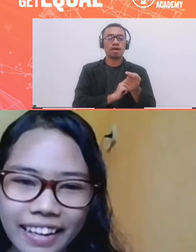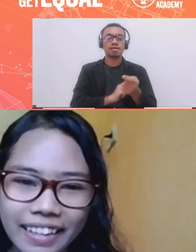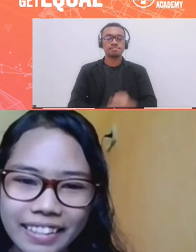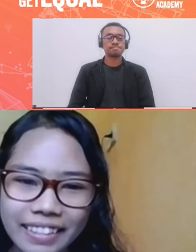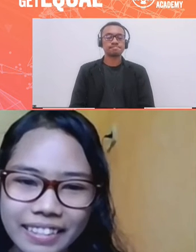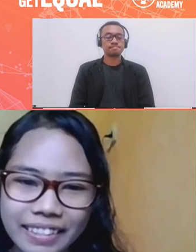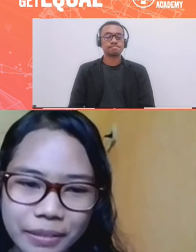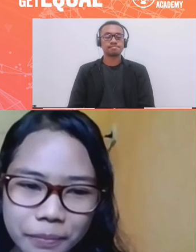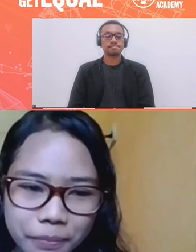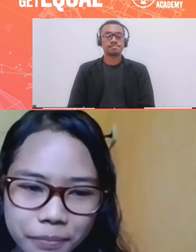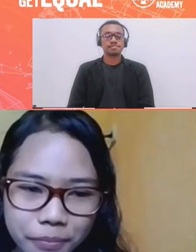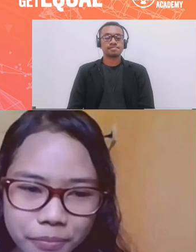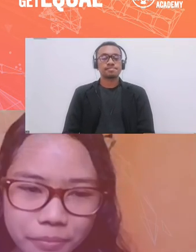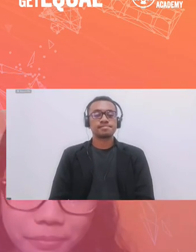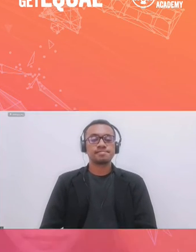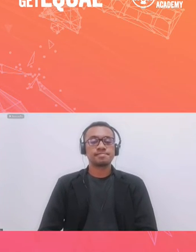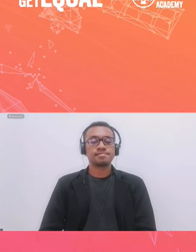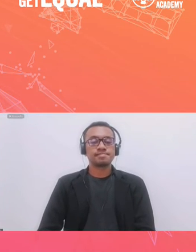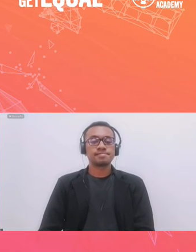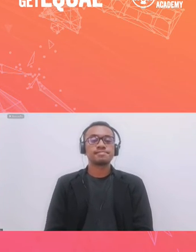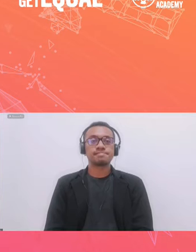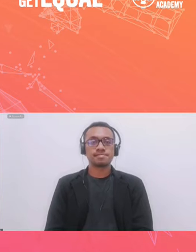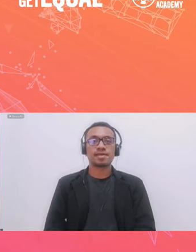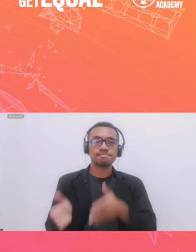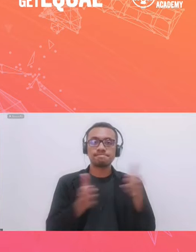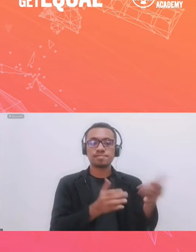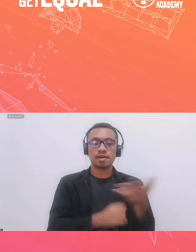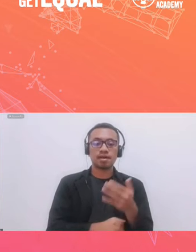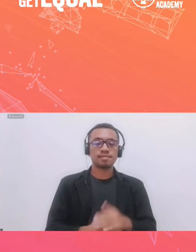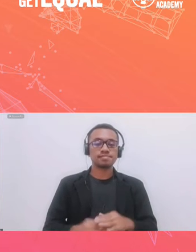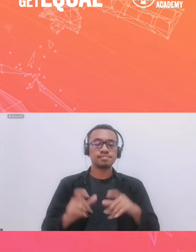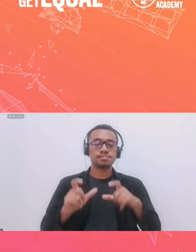berlanjut. Terima kasih Vilia. Kita berlanjut ke Salwa